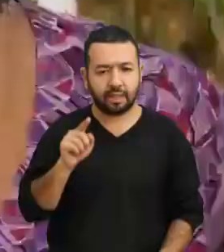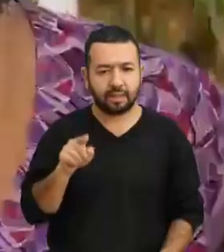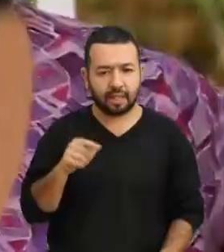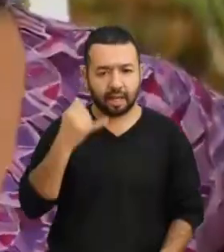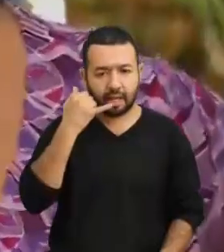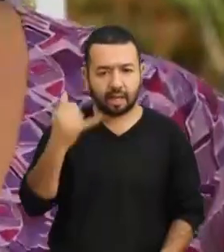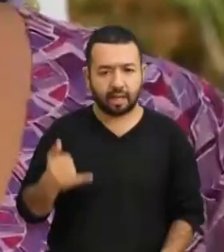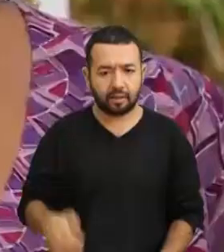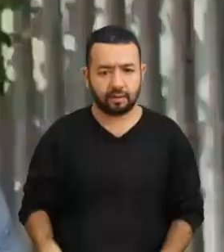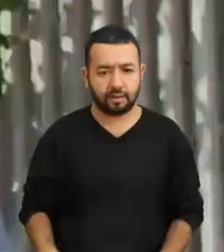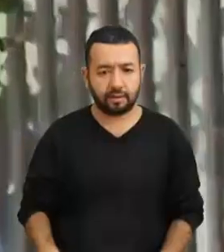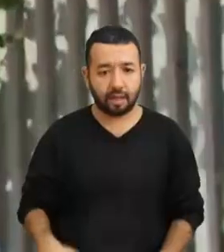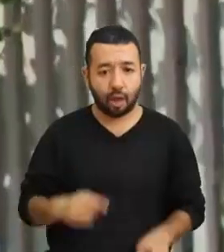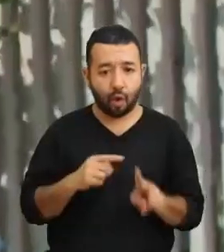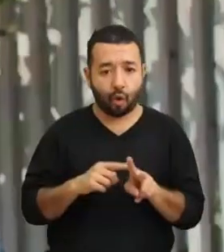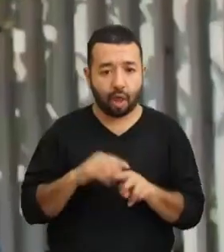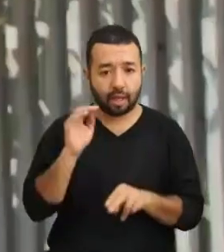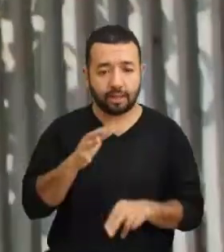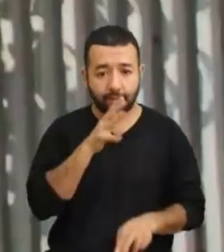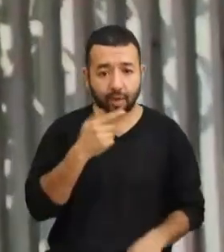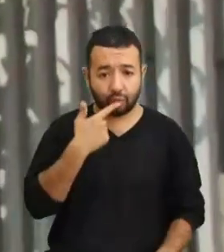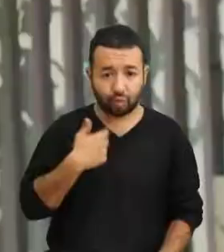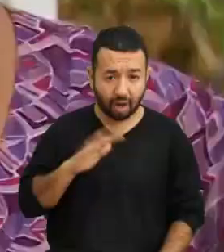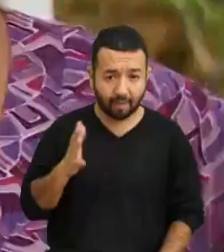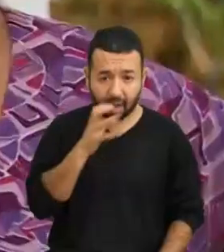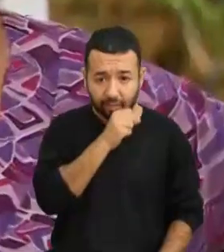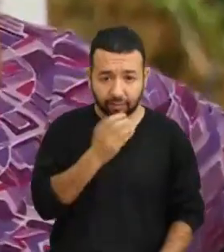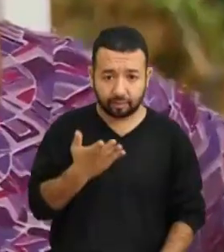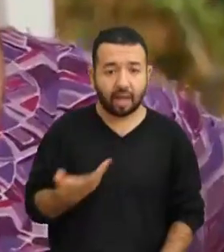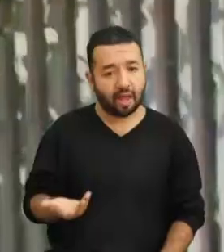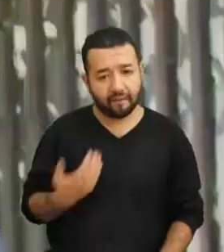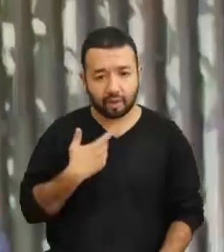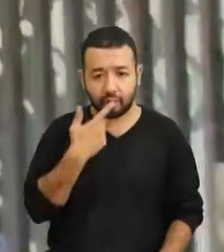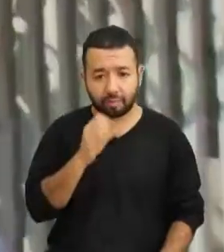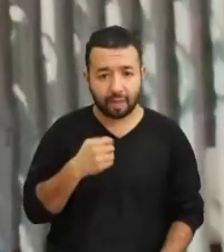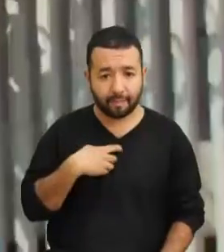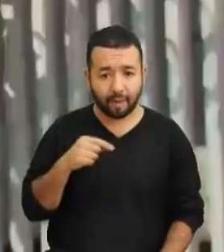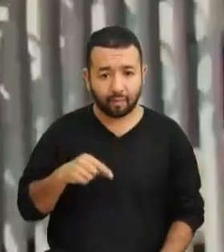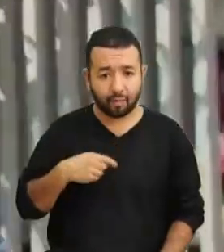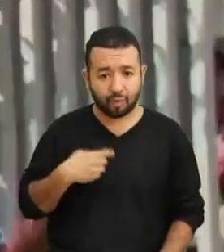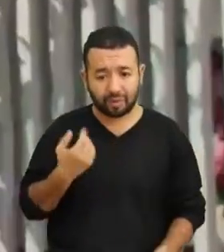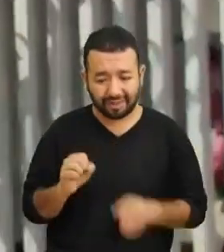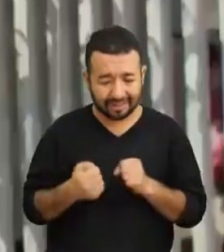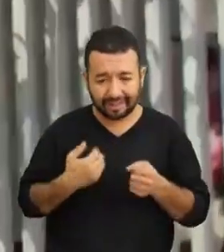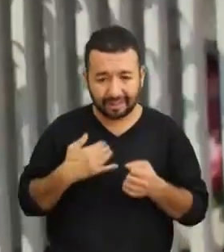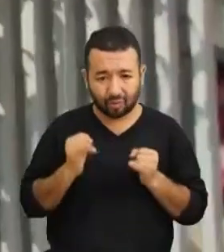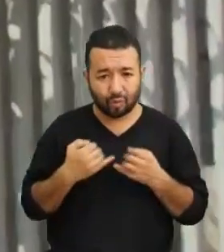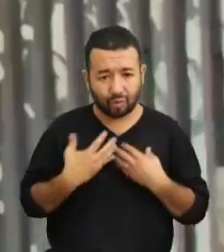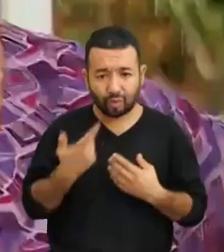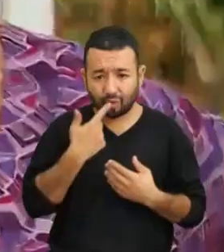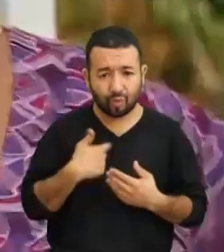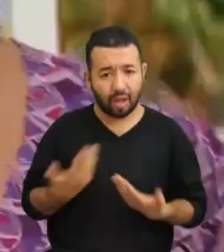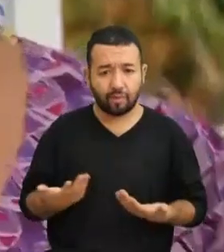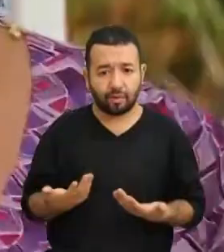sen aradın. Kolin geleceğini biliyordun, bana söylemedin öyle mi? Ben burada 9 doğurdum Meryem. Sen ne diyorsun Allah aşkına